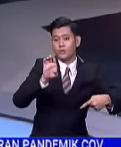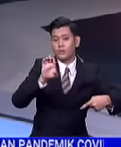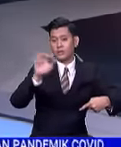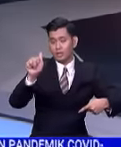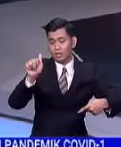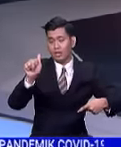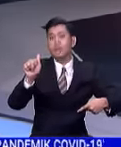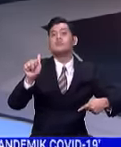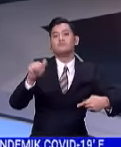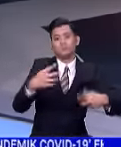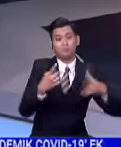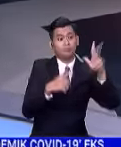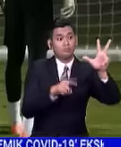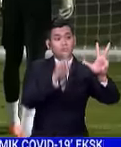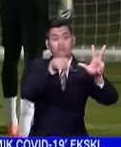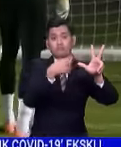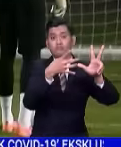ini.